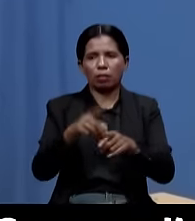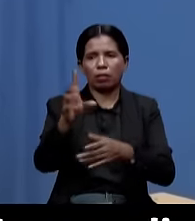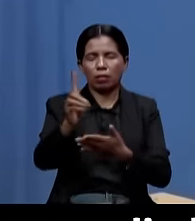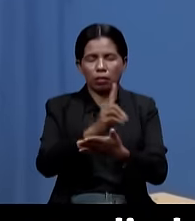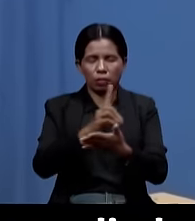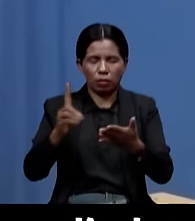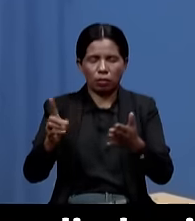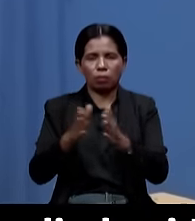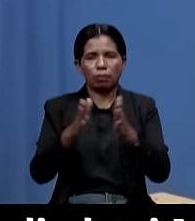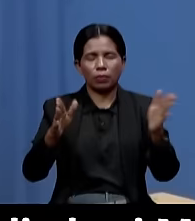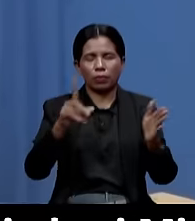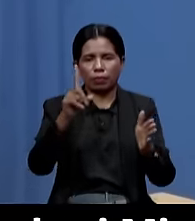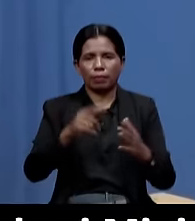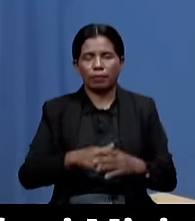sama itu.